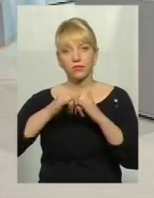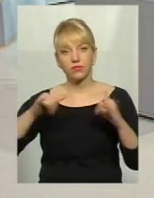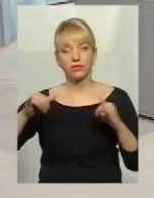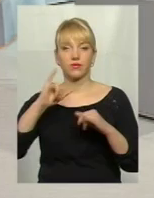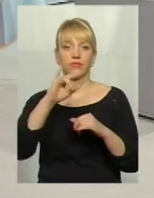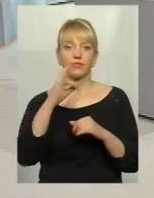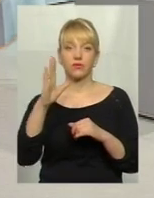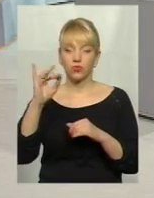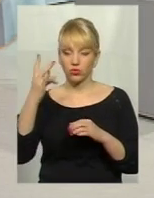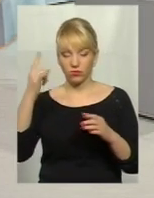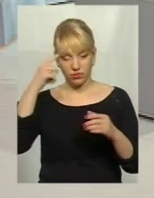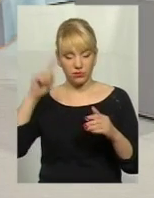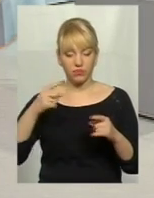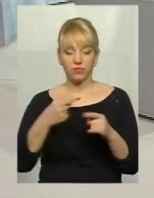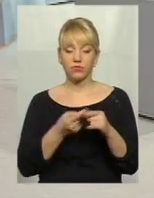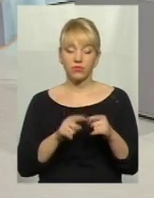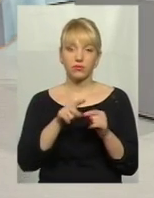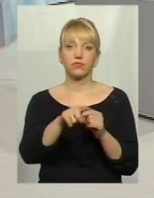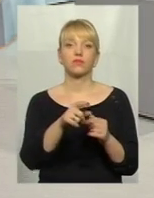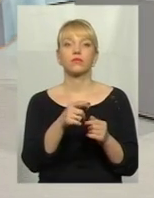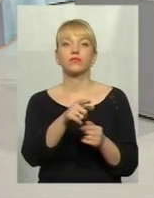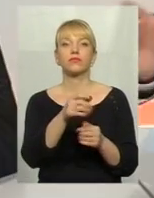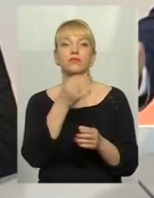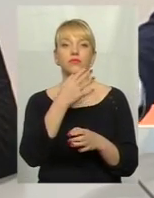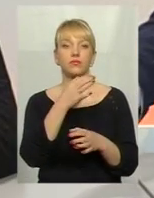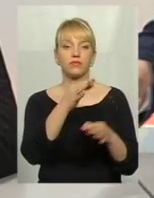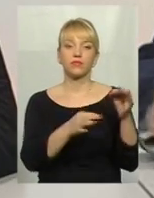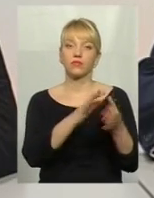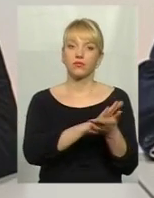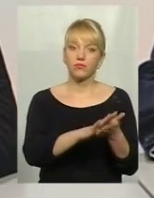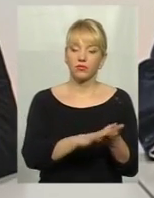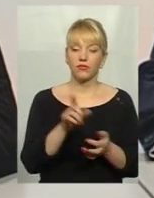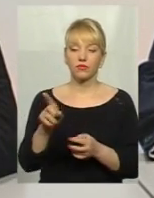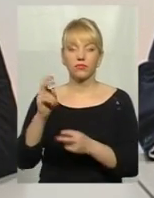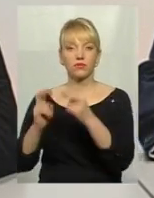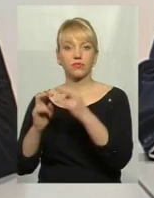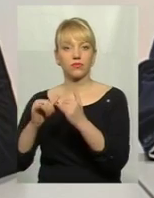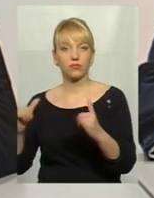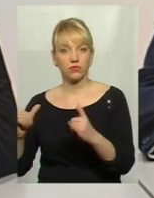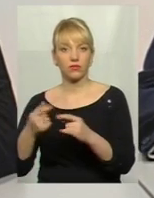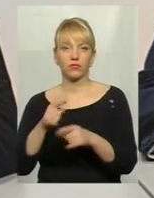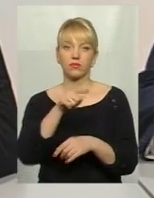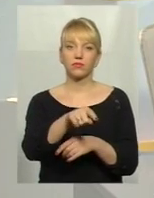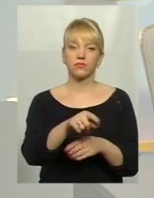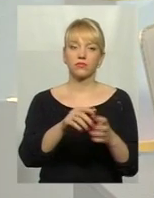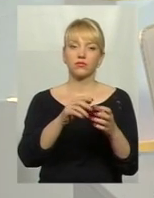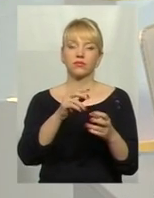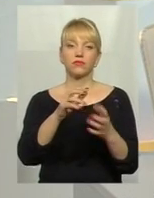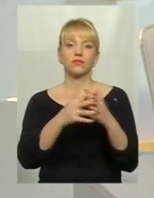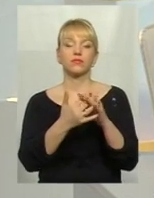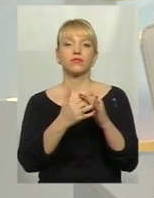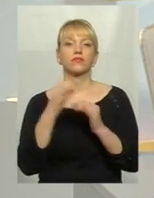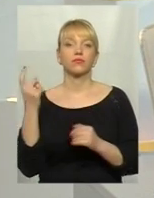бути розуміння, ця громада сповідує питання екології, а ця промисловий розвиток, ця громада сільське господарство, ця